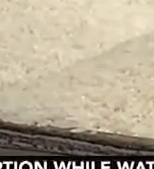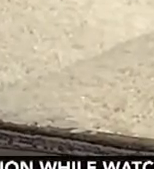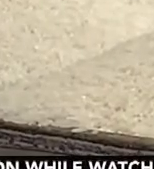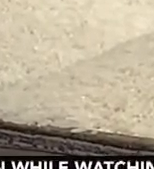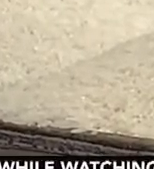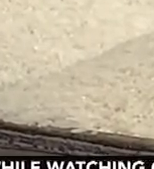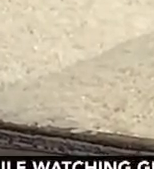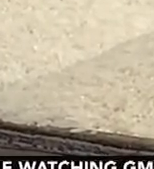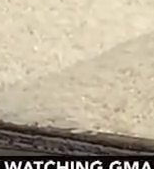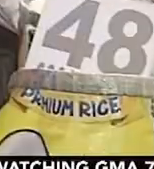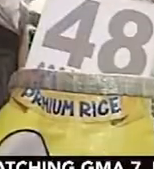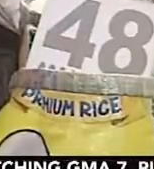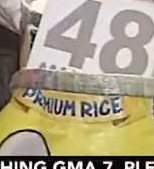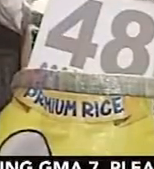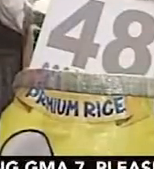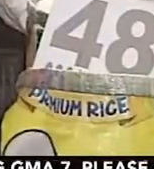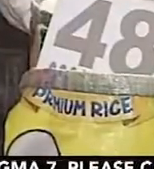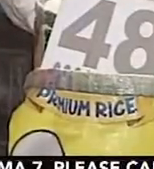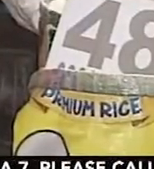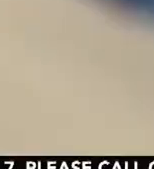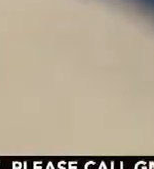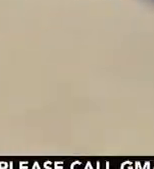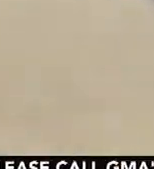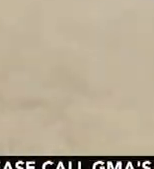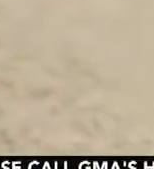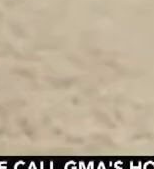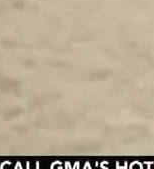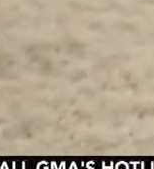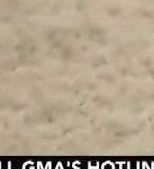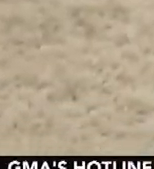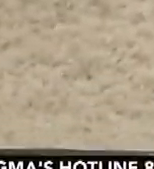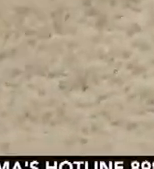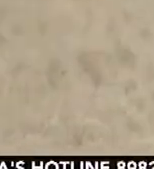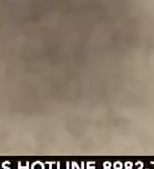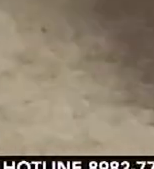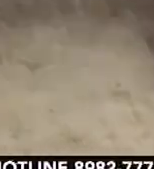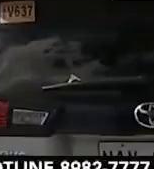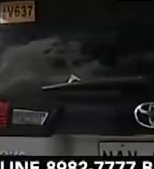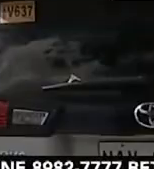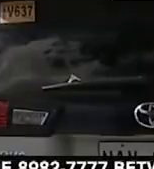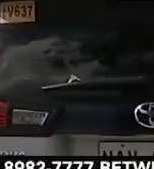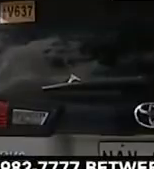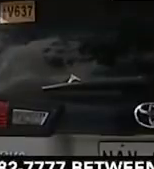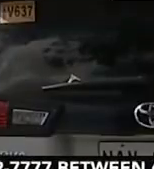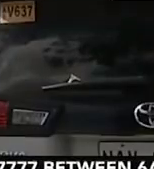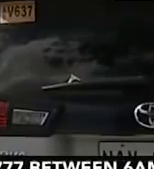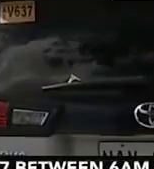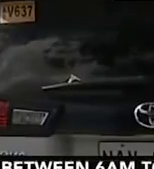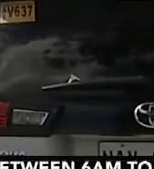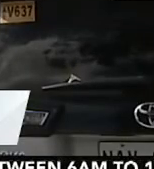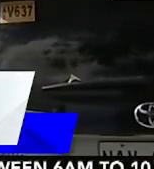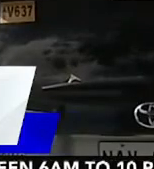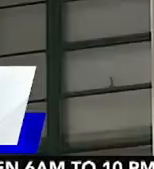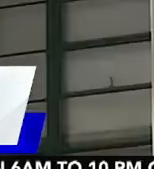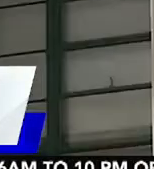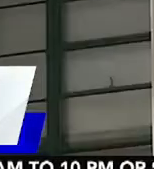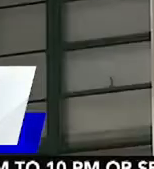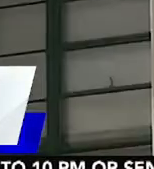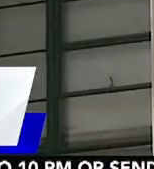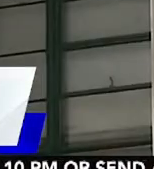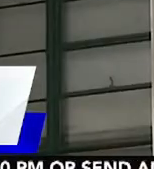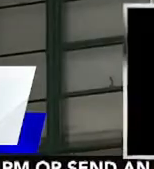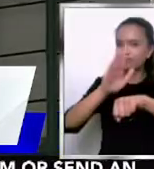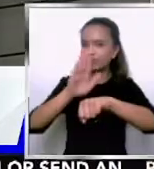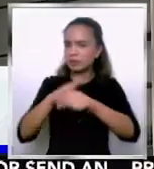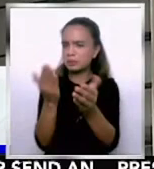posibleng pagtaas presyo ng inaangkat na bigas. Ito raw ang mga dahilan kaya nagbababala na ang Department of Agriculture ng